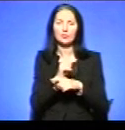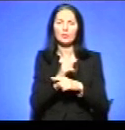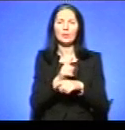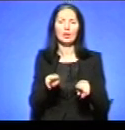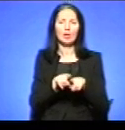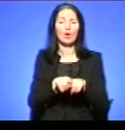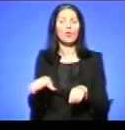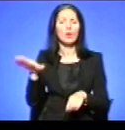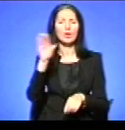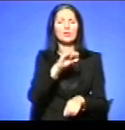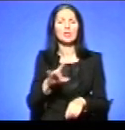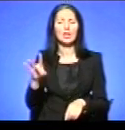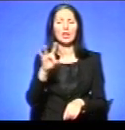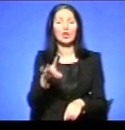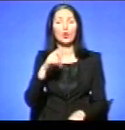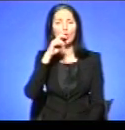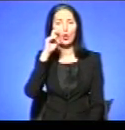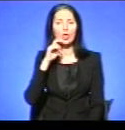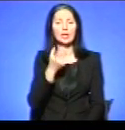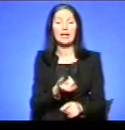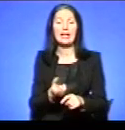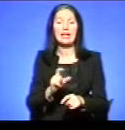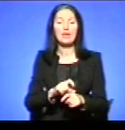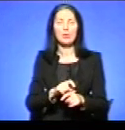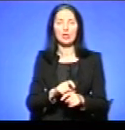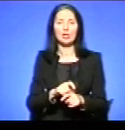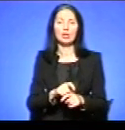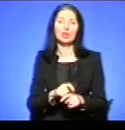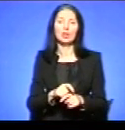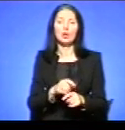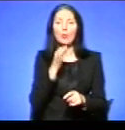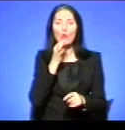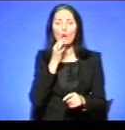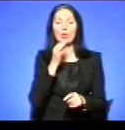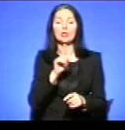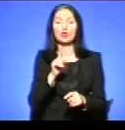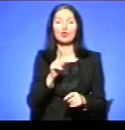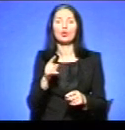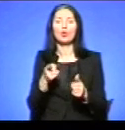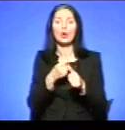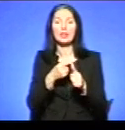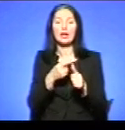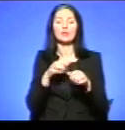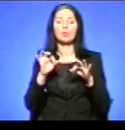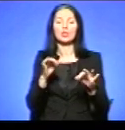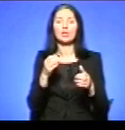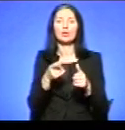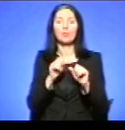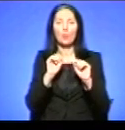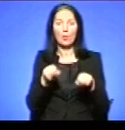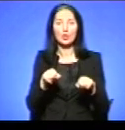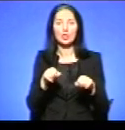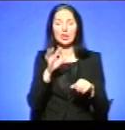всіх регіонах України. Найбільш ласовим кусочком щодо марок автомобілів можна назвати в Тернопільській області –